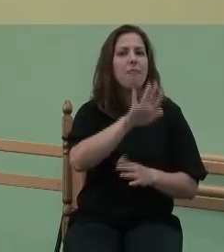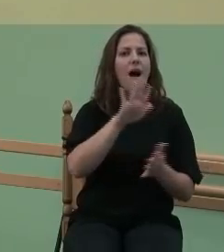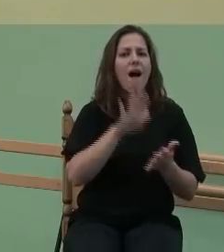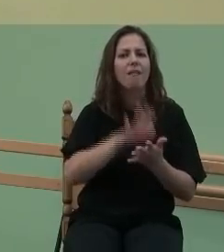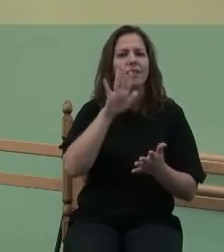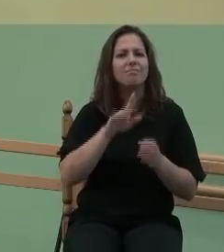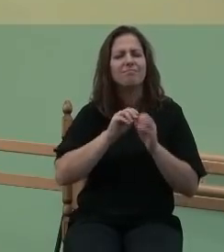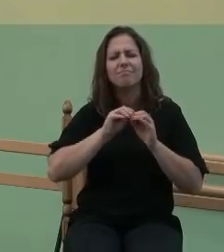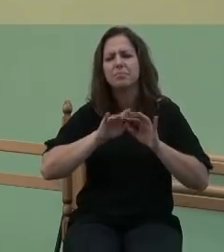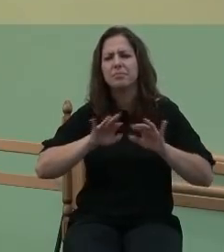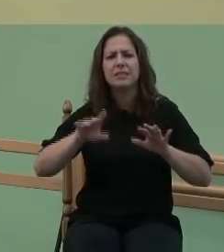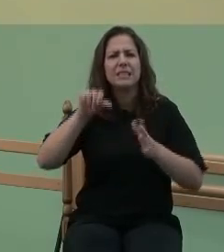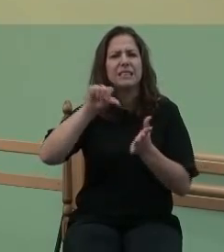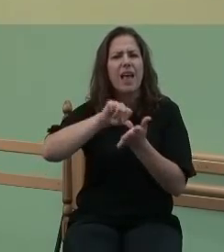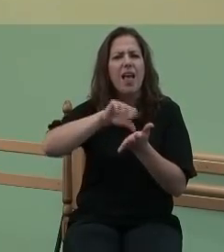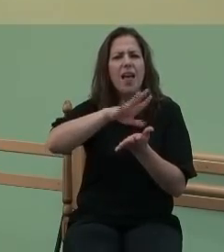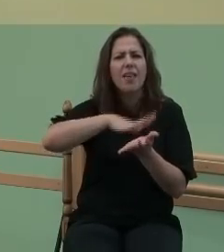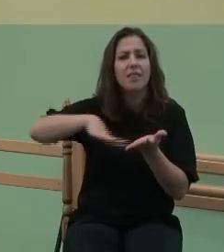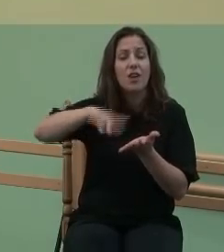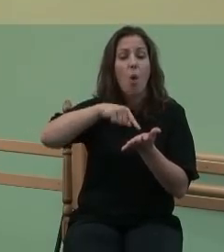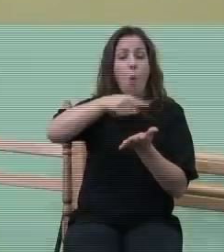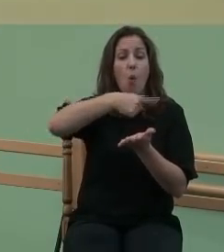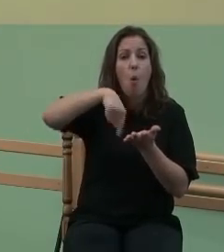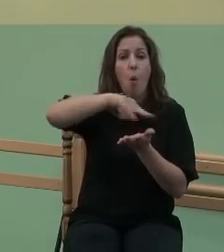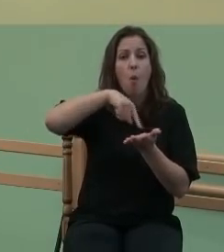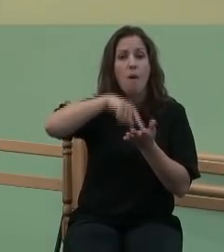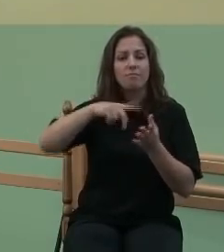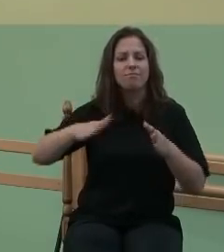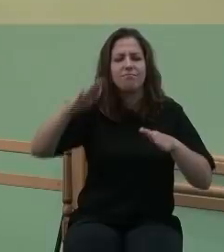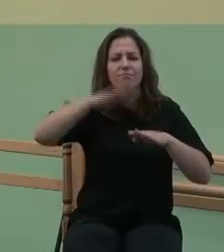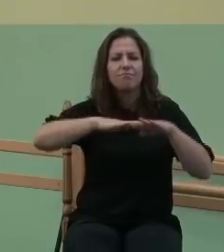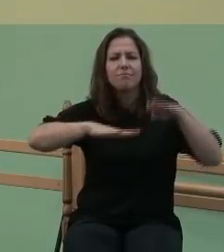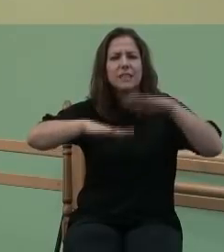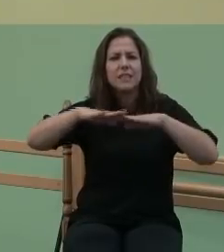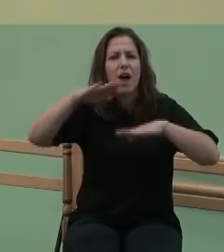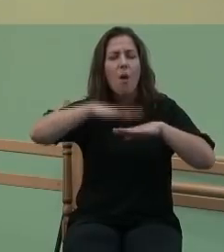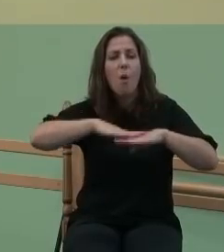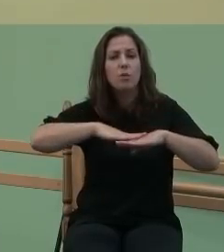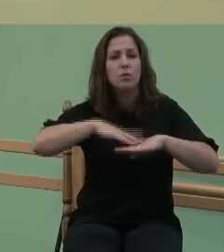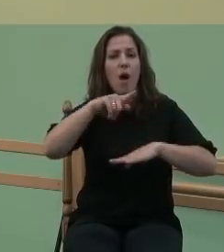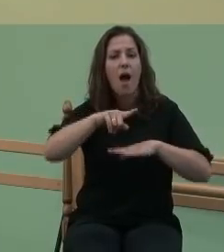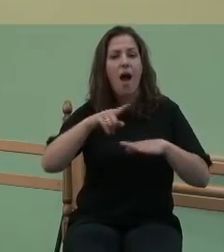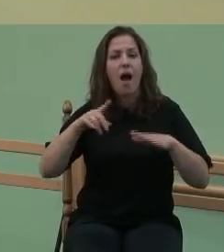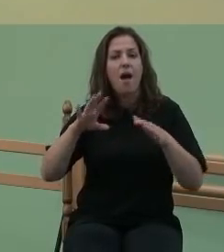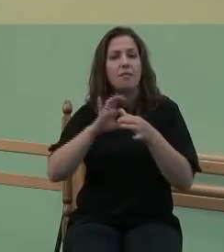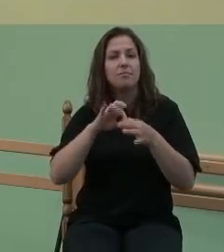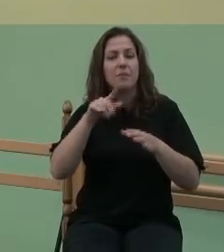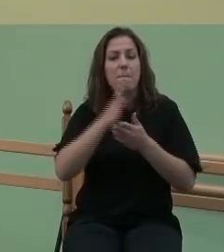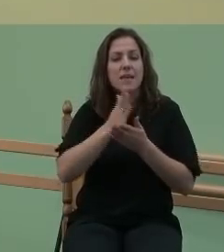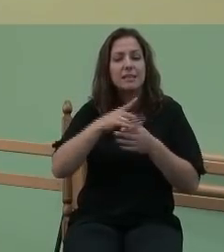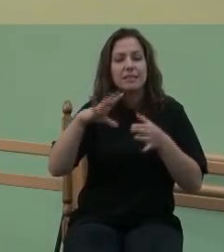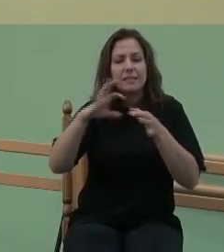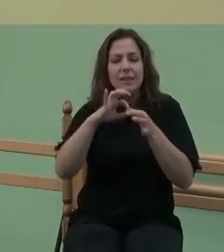charakter multicentryczny. I te koła wzajemnie na siebie zachodzą, a kolizja między tymi